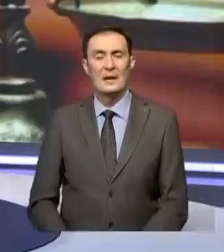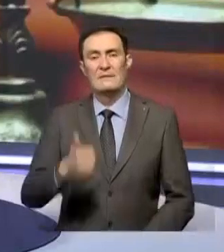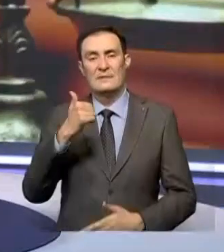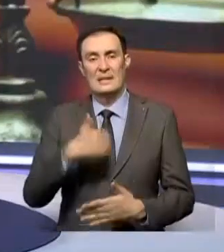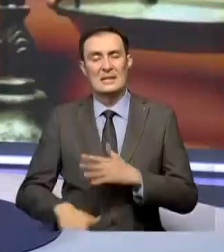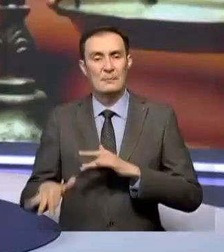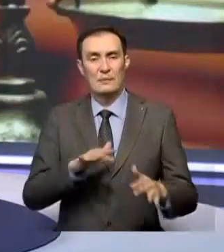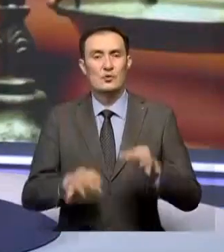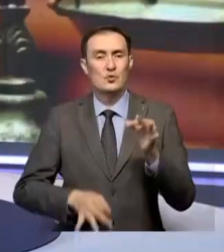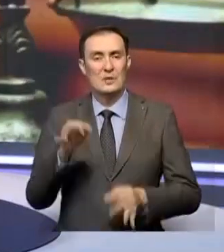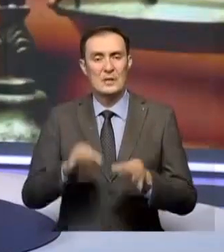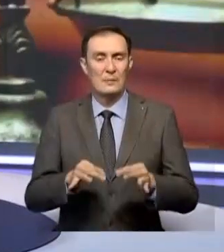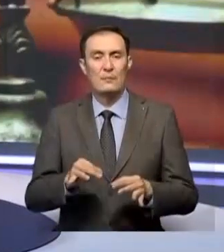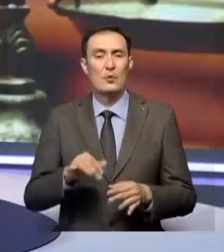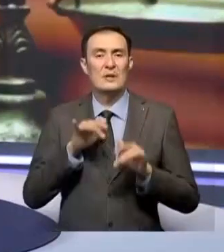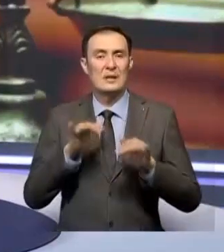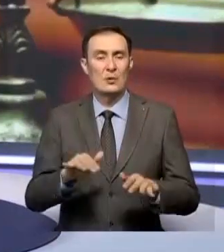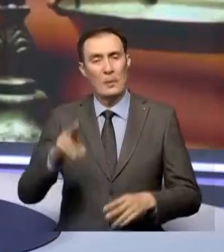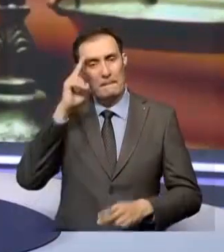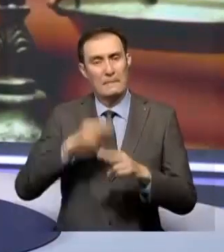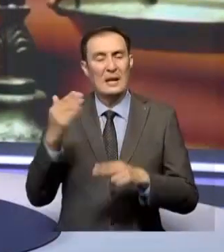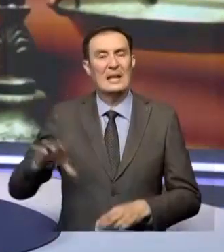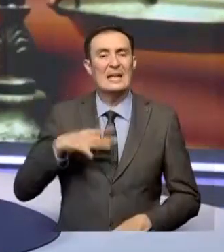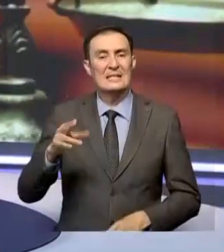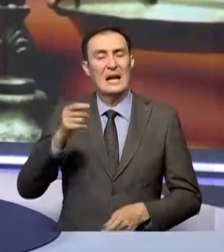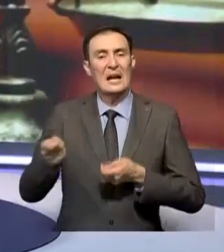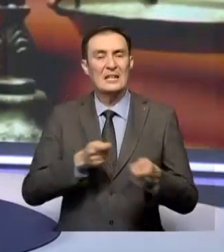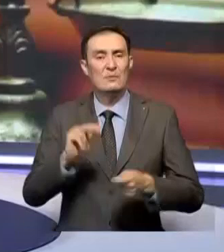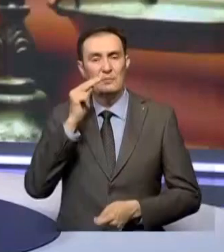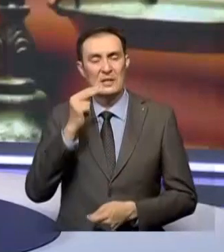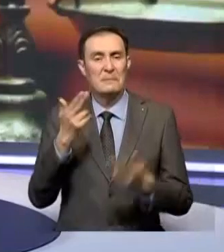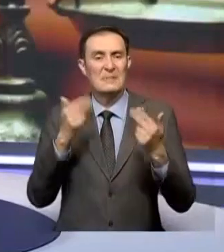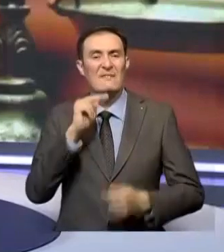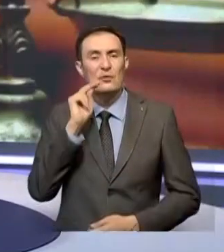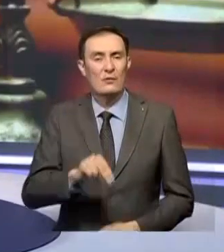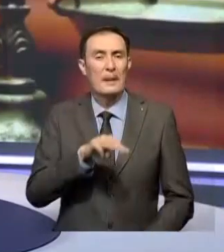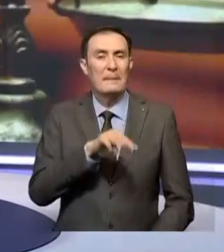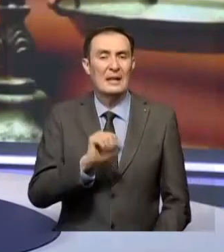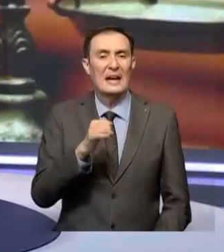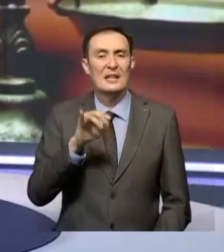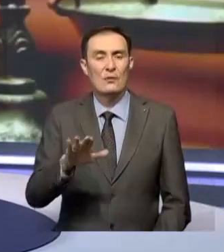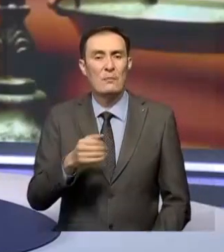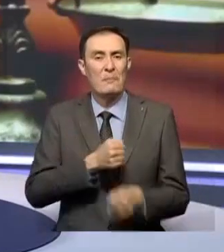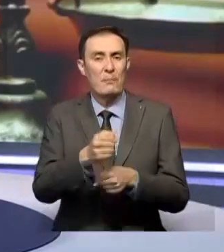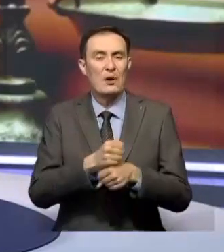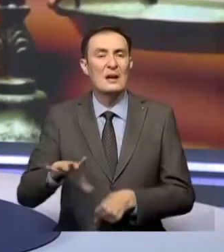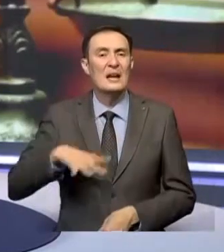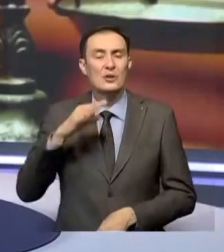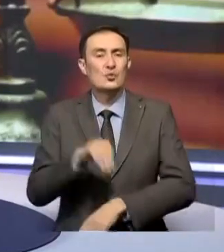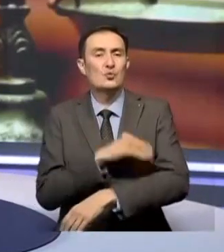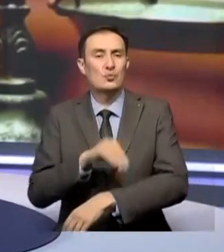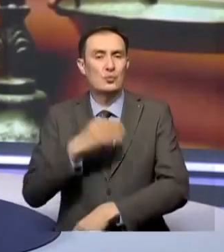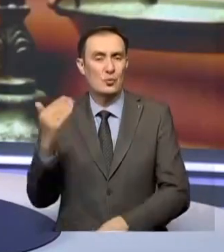В столице проходит судебный процесс по делу брата экс-хакима Шымкента. Признать виновным Марата Айтенова в побоях экс-супруги